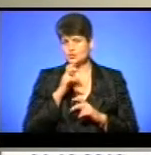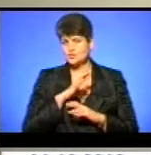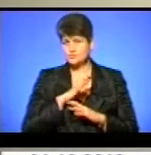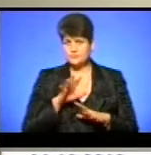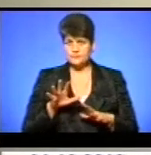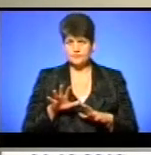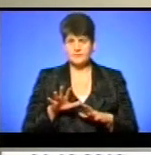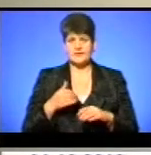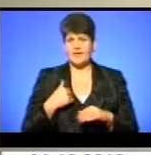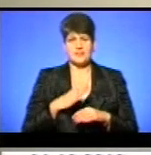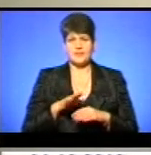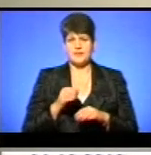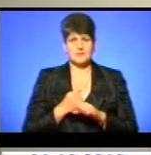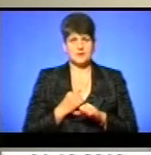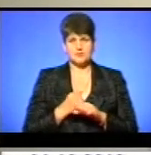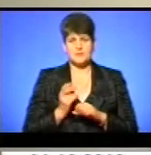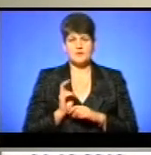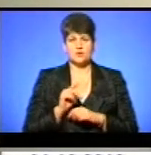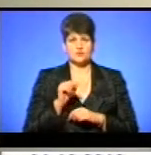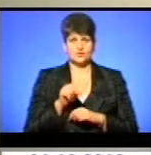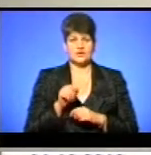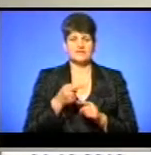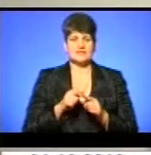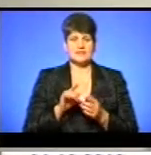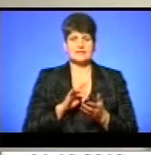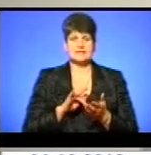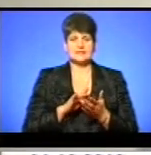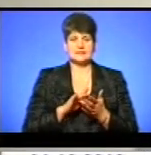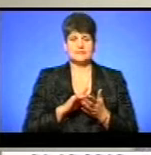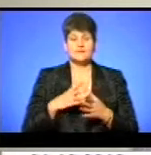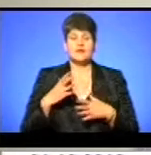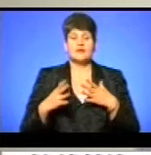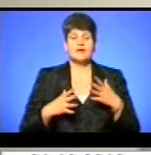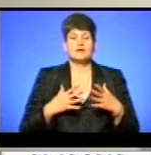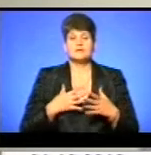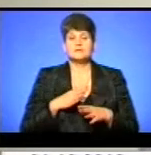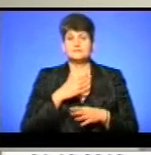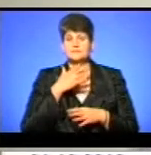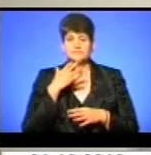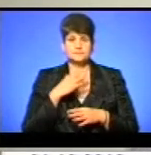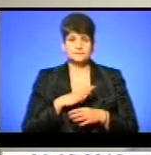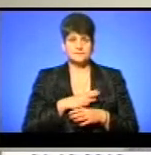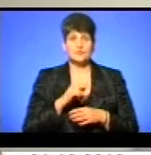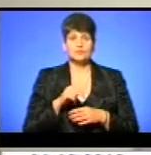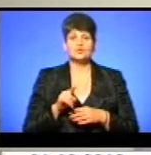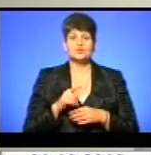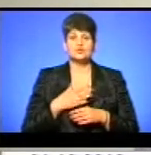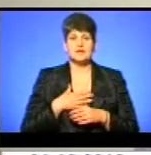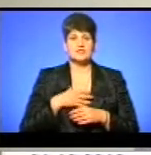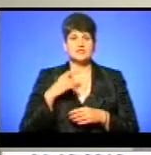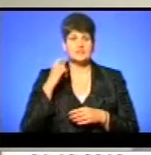сумувати, так як я не працюю. І я приходжу сюди, в цей центр. Емоції переповнювали, того, що в наш